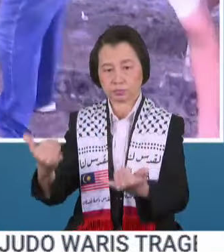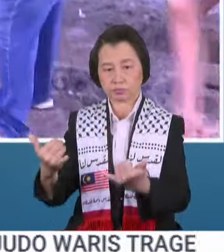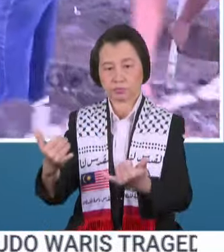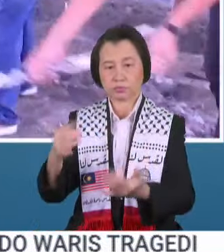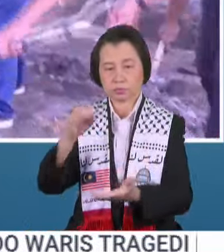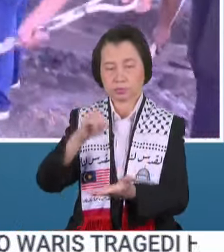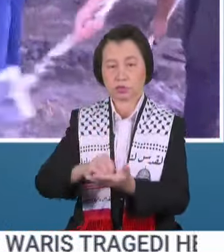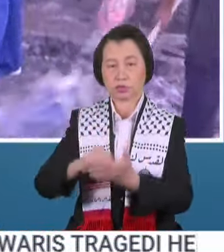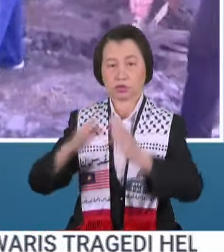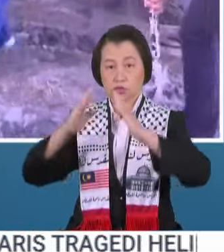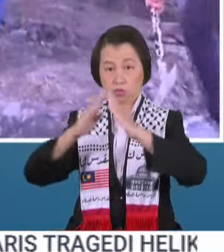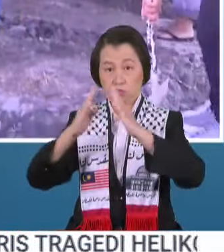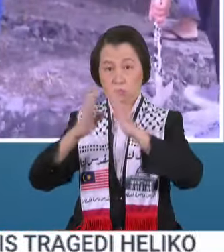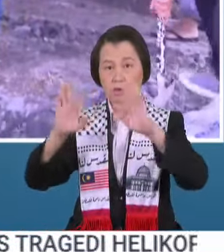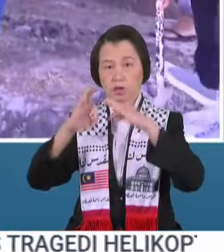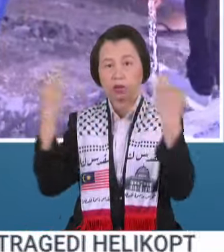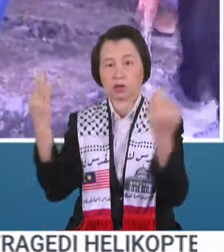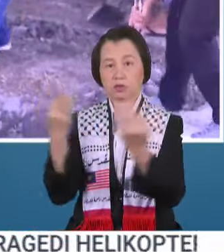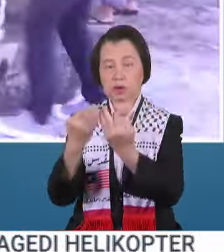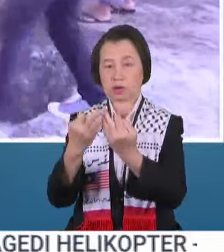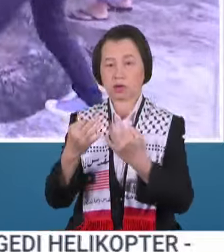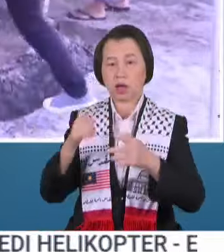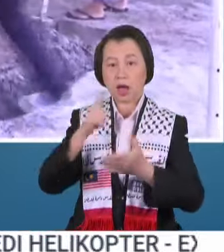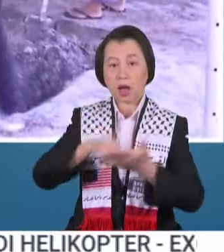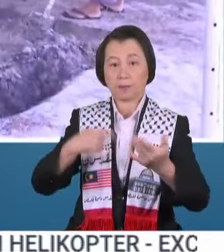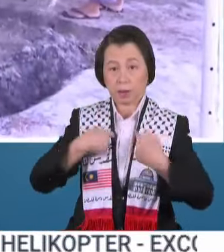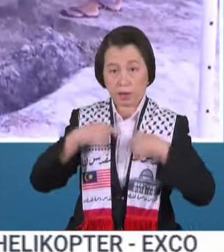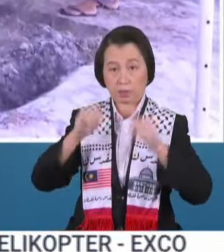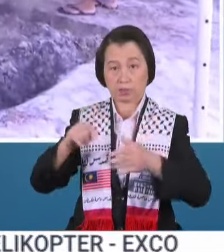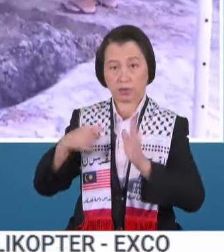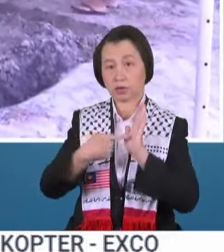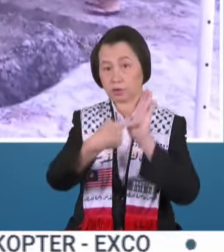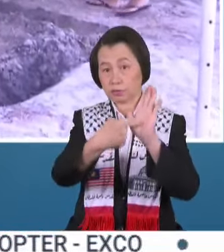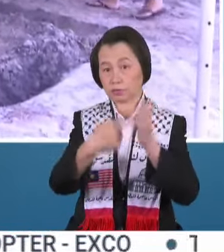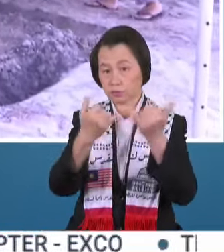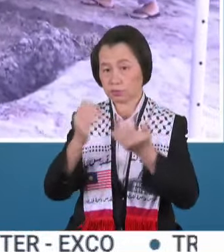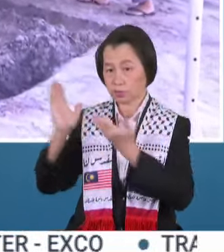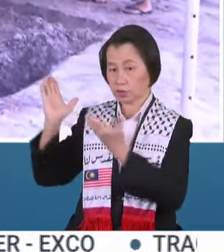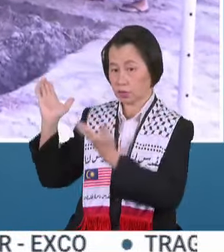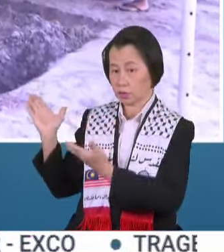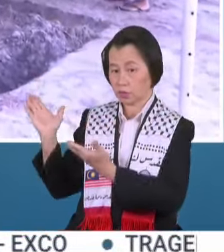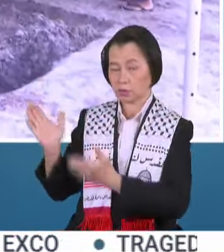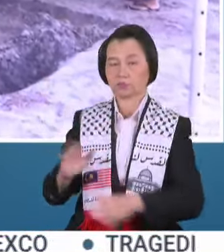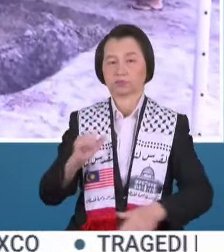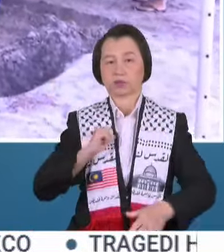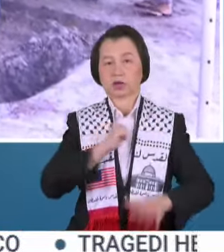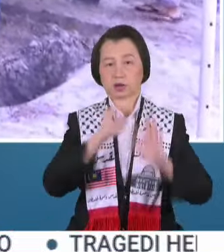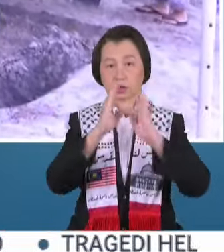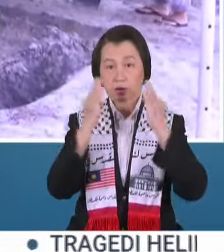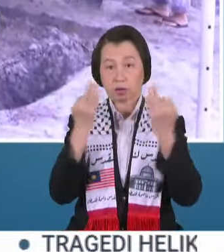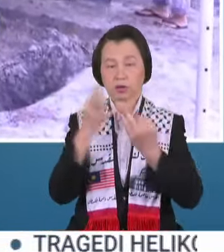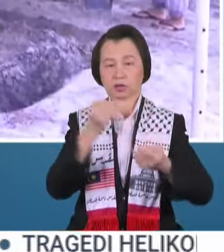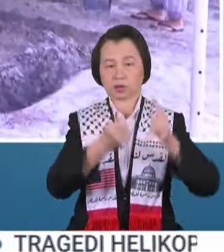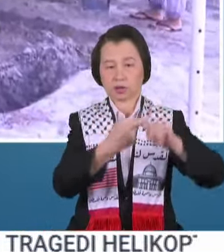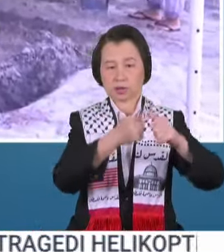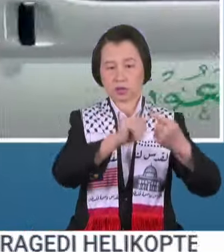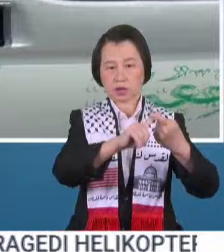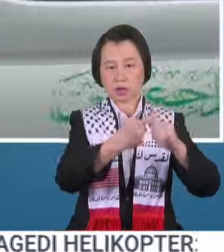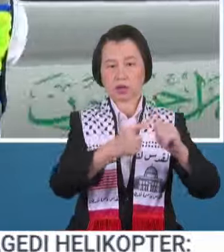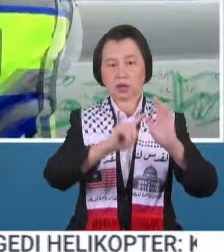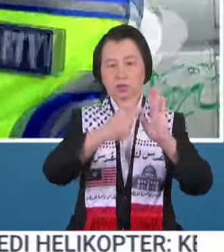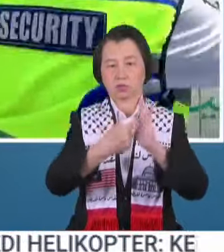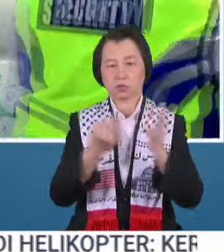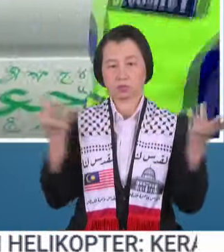di kediaman keluarga Allahyarham, apa yang dapat saya kongsikan, ketika ini ahli keluarga dan juga sahabat handai